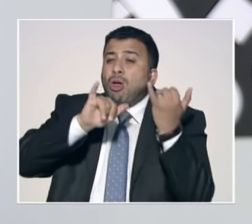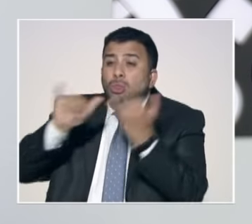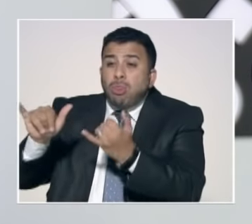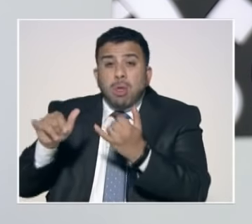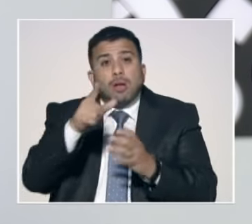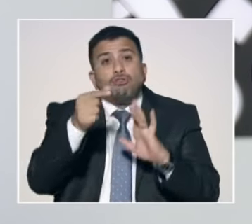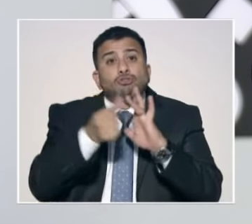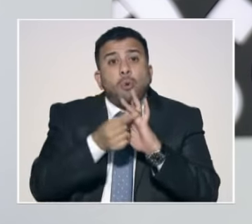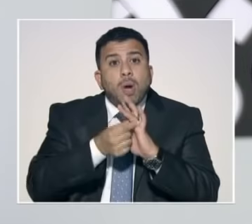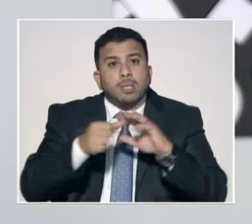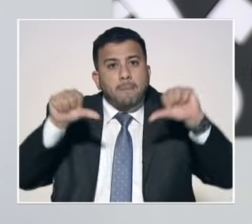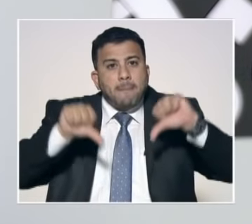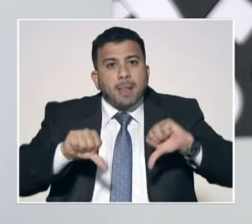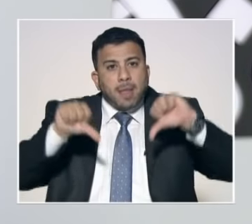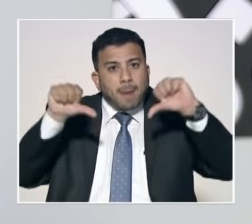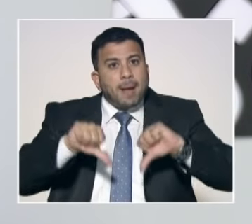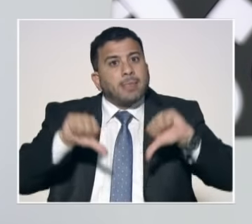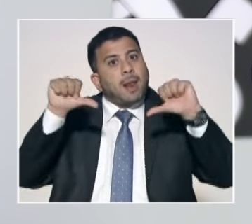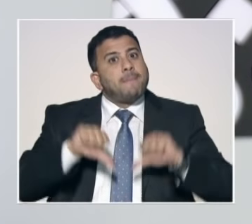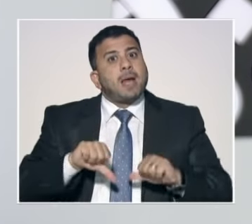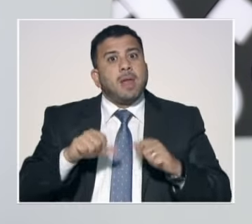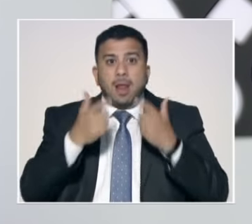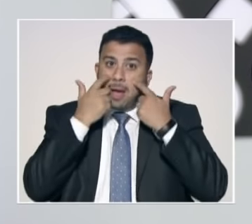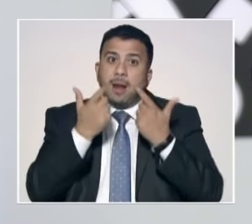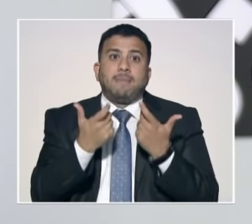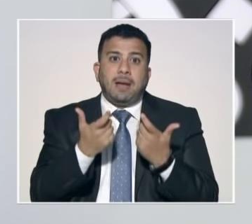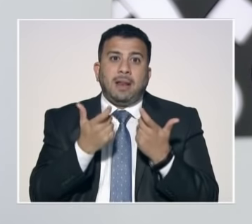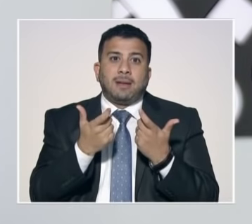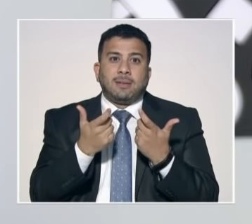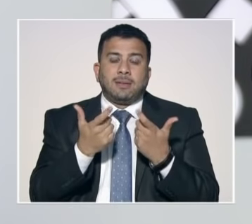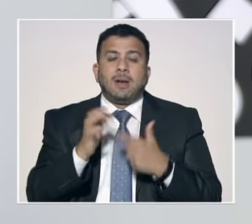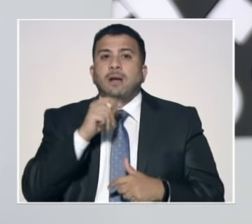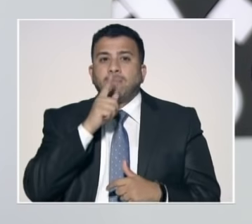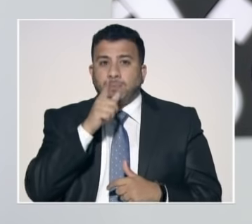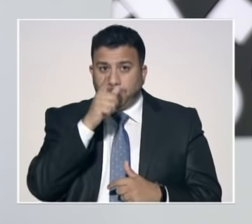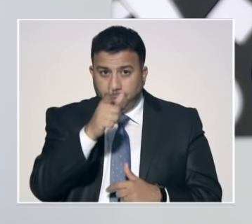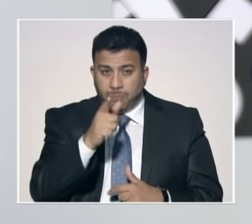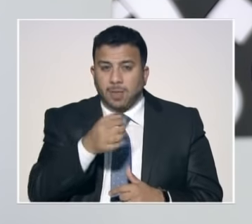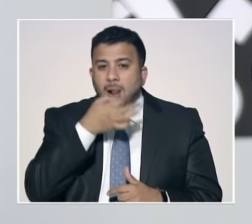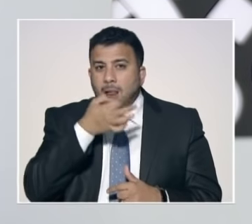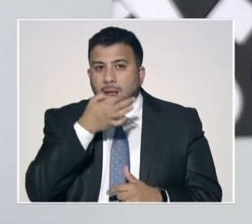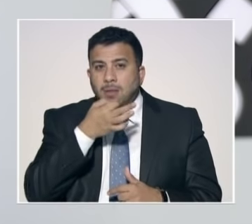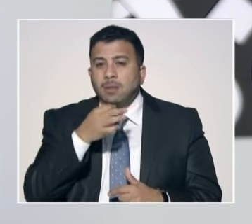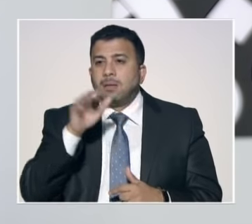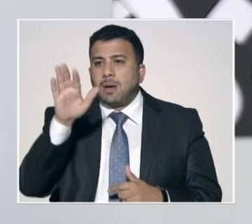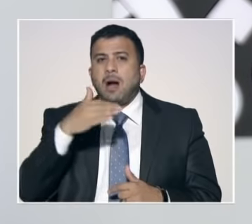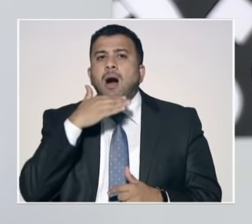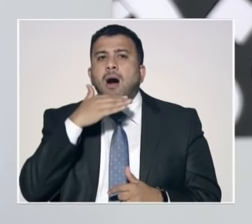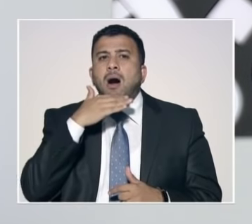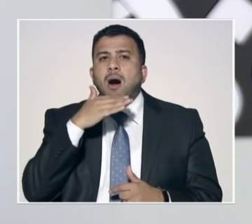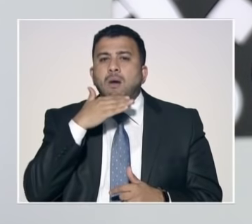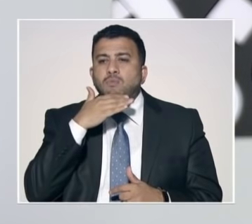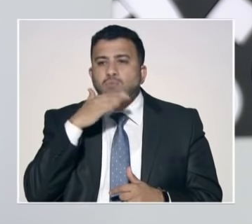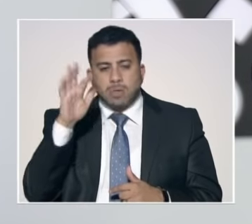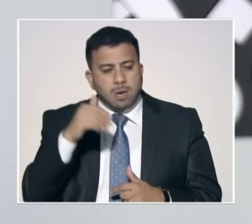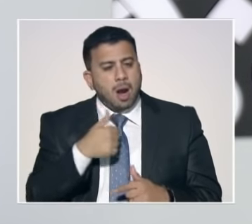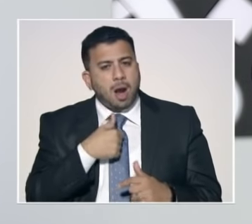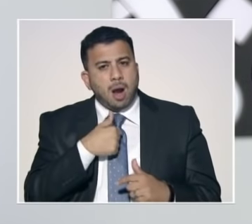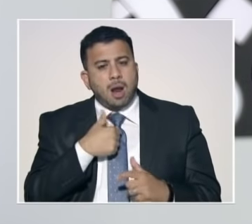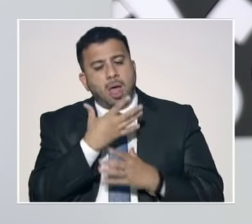ما معنى الصيغة؟ أن يقول والد البنت زوجتك يا فلان ابنتي فلانة ويقول قبلت، هذا